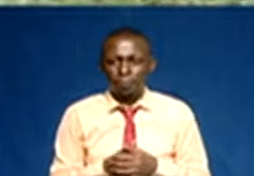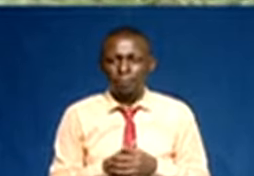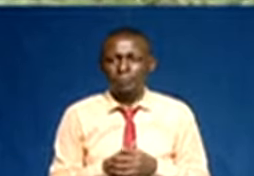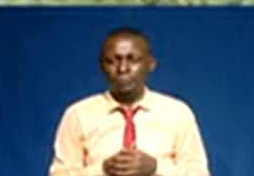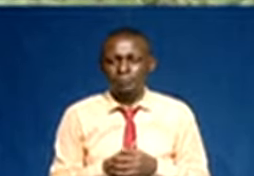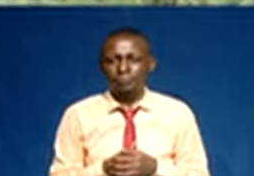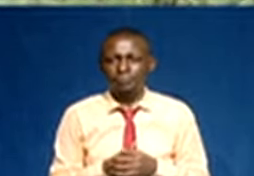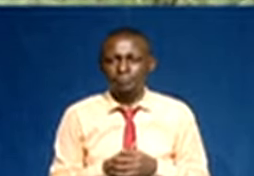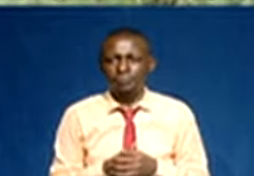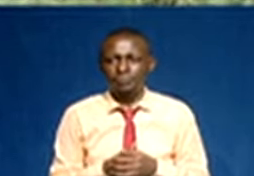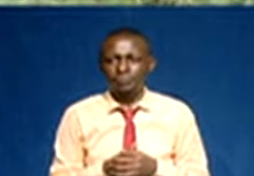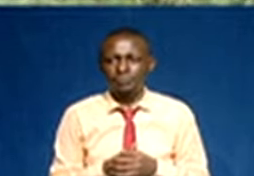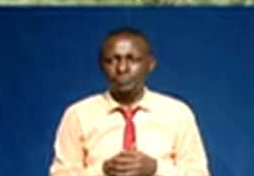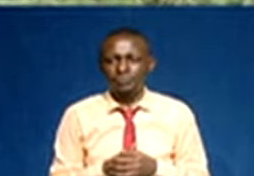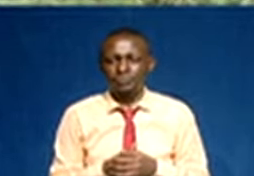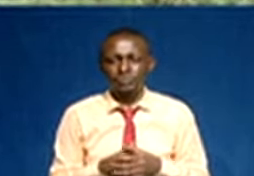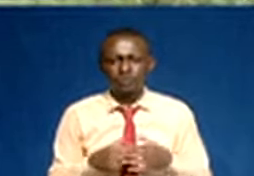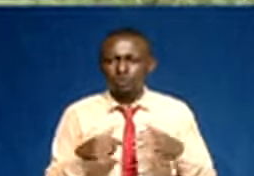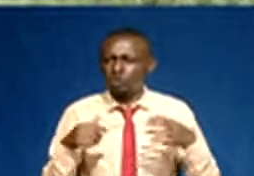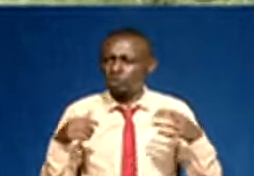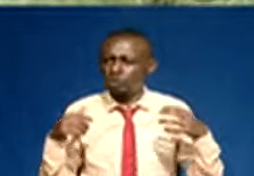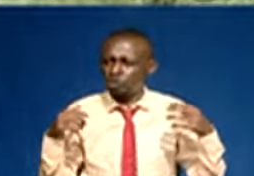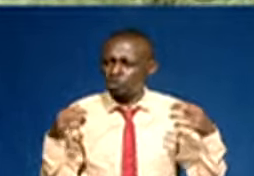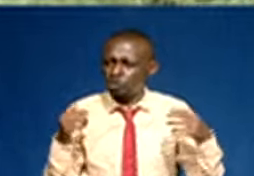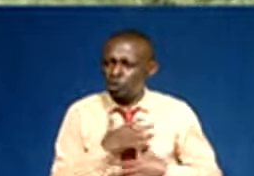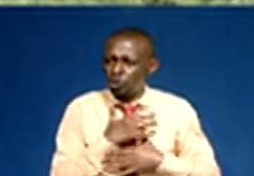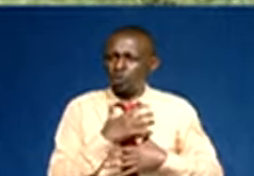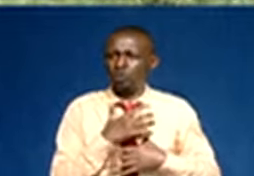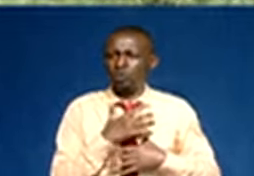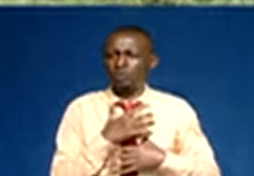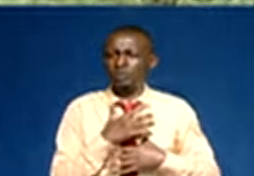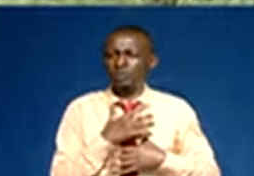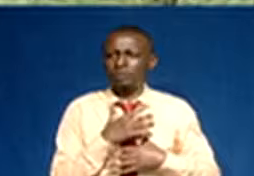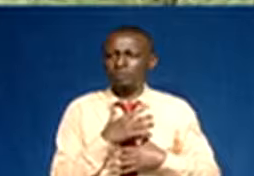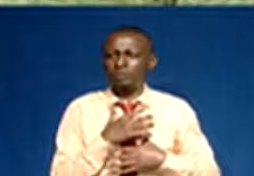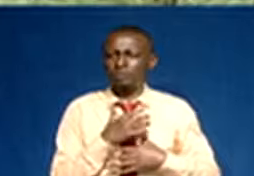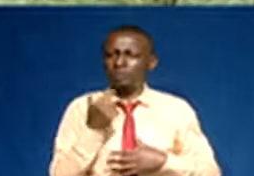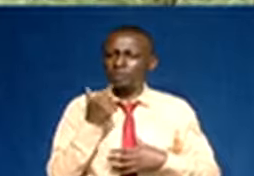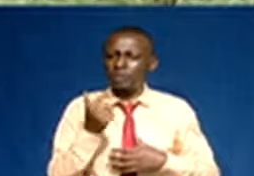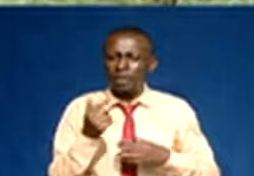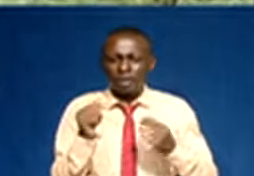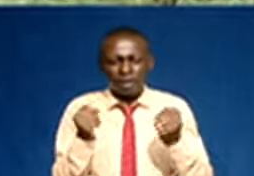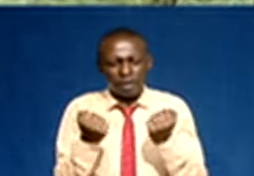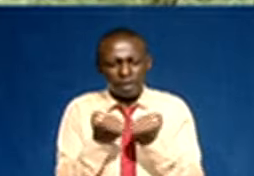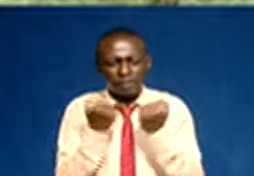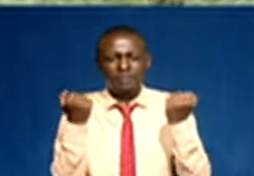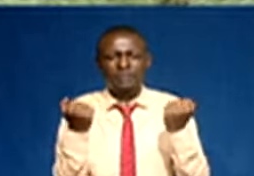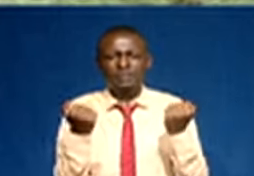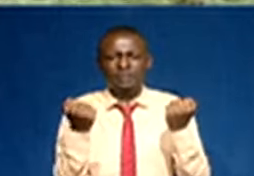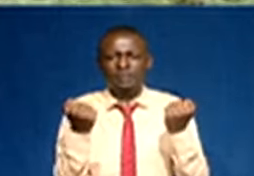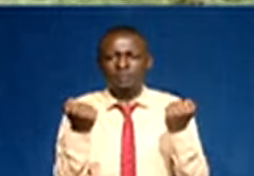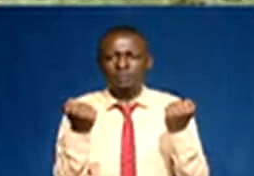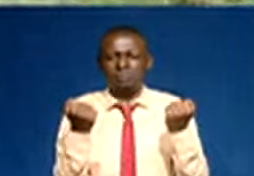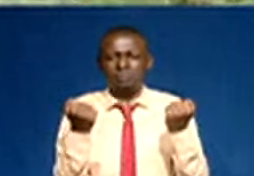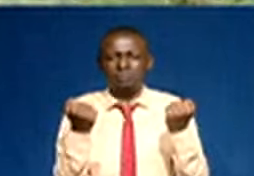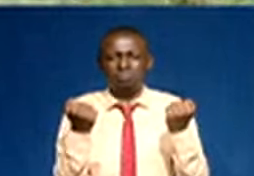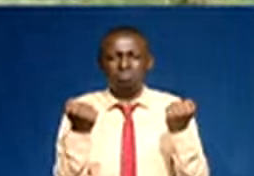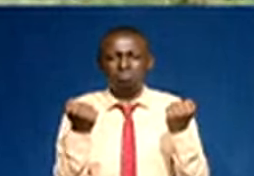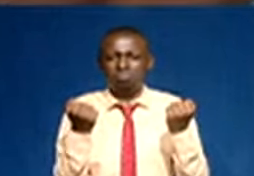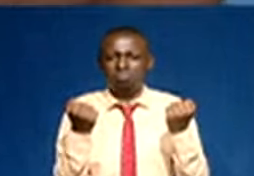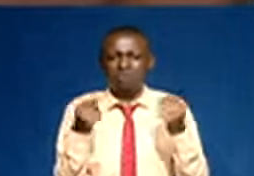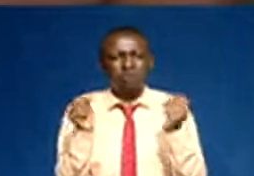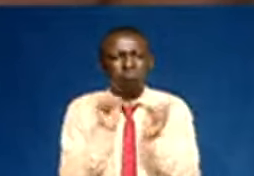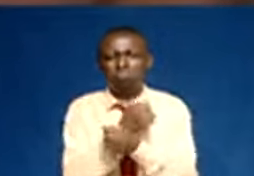maneno ilitupata kwa mshtuko kubwa sana. Ilikuwa wanasema ajali hapana shughulika. Akitokea,